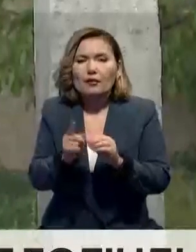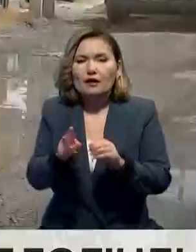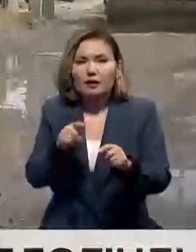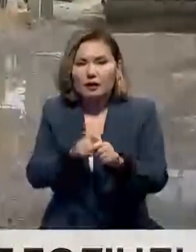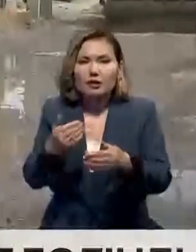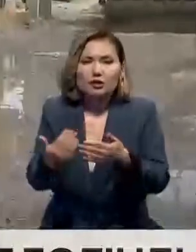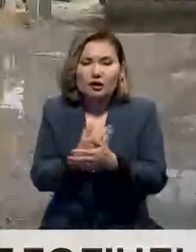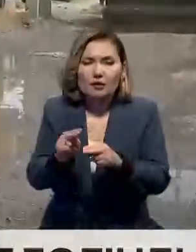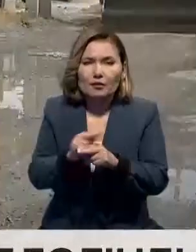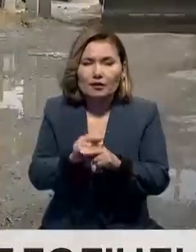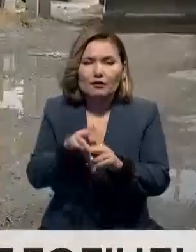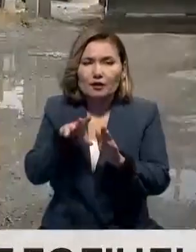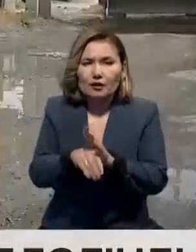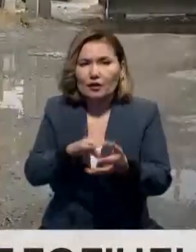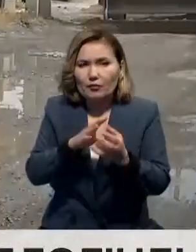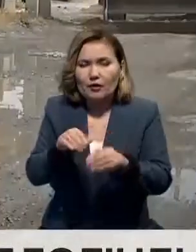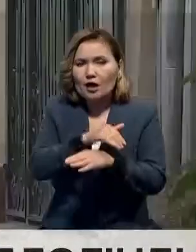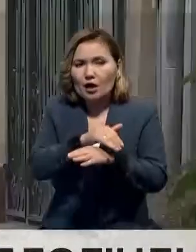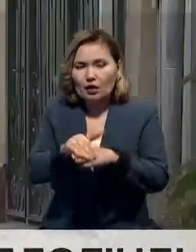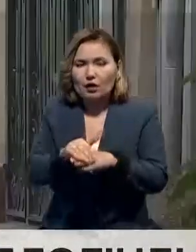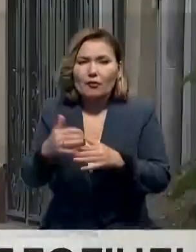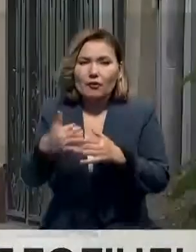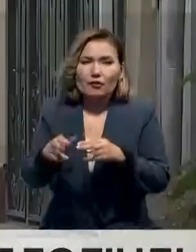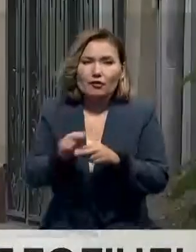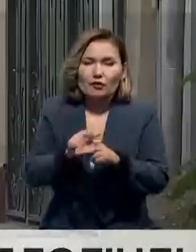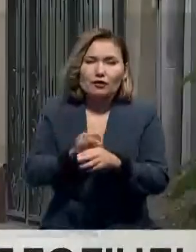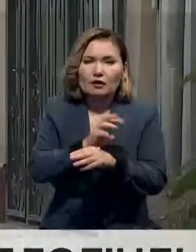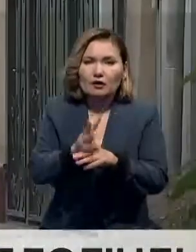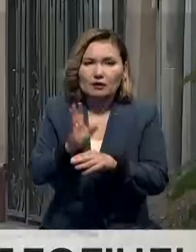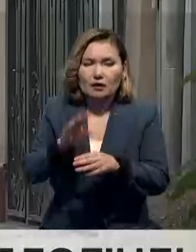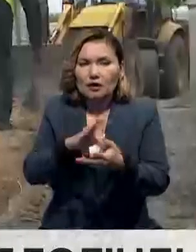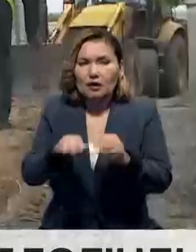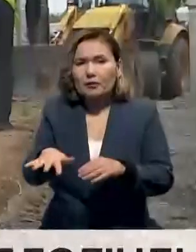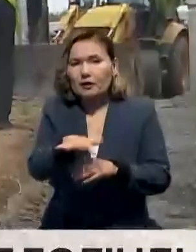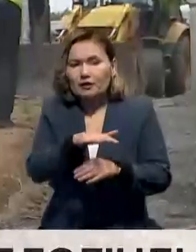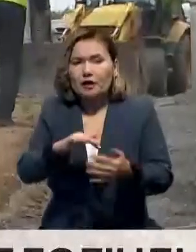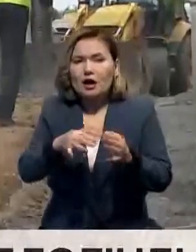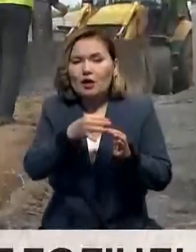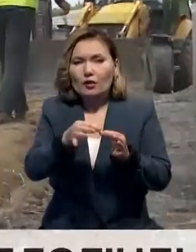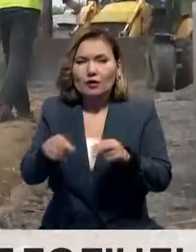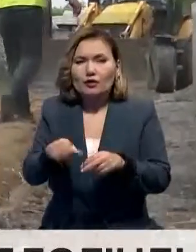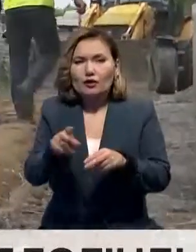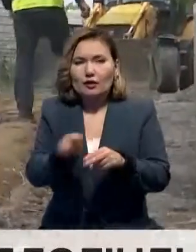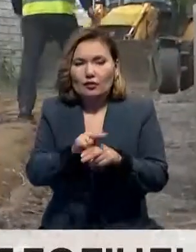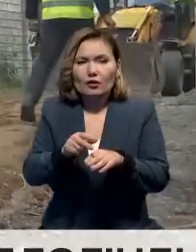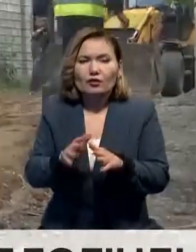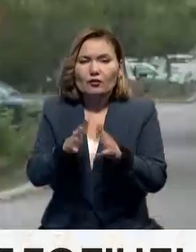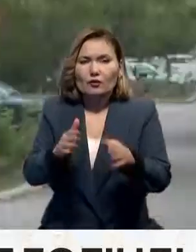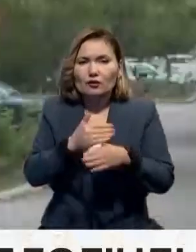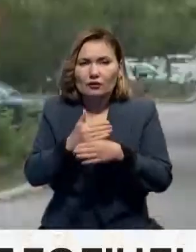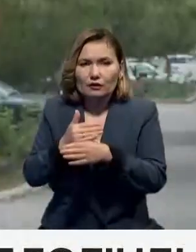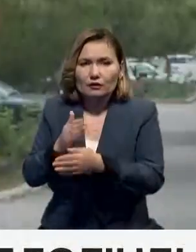өтеді. 777 километрлік көше орта жөндеумен қамтылмақ. Айта кетерлігі, аймақта елді мекен жолдарын жөндеуге аса мән беріліп